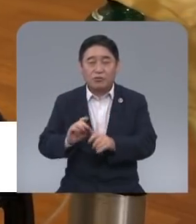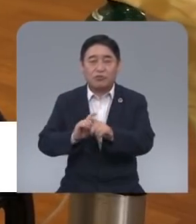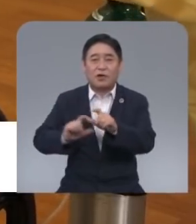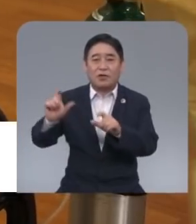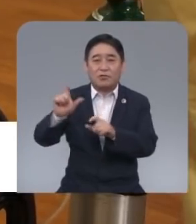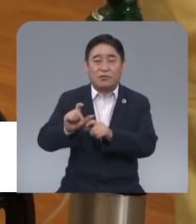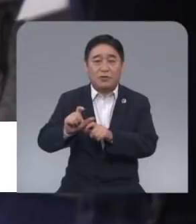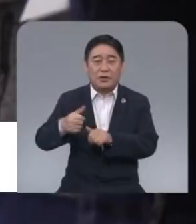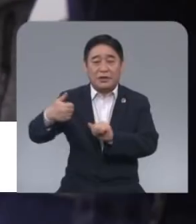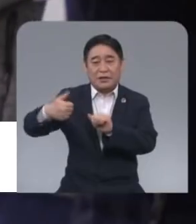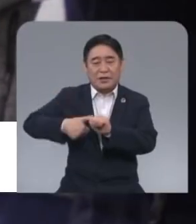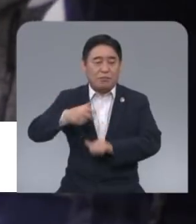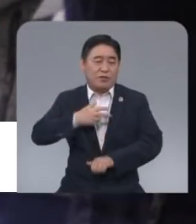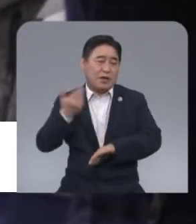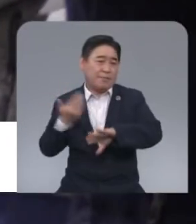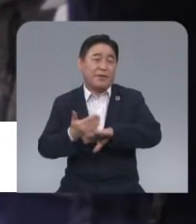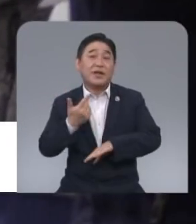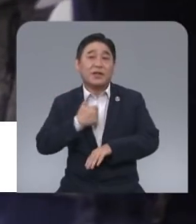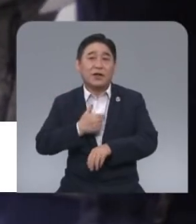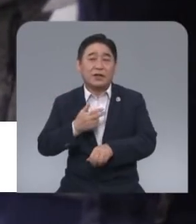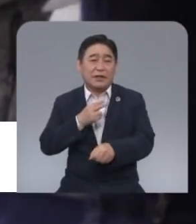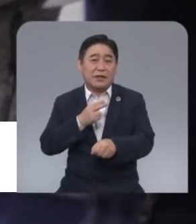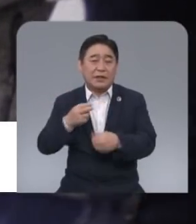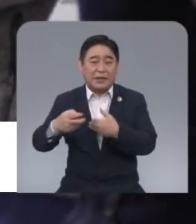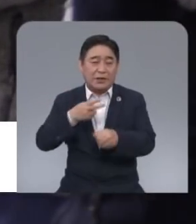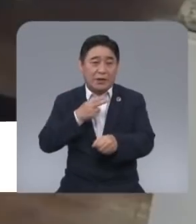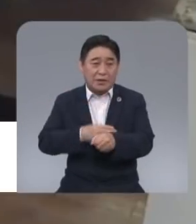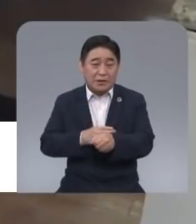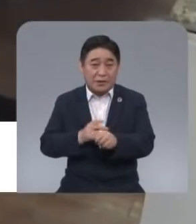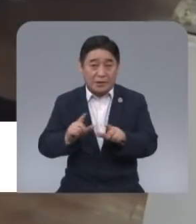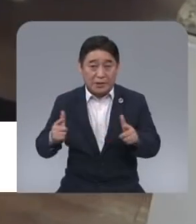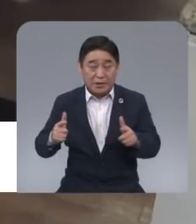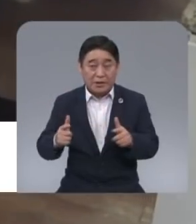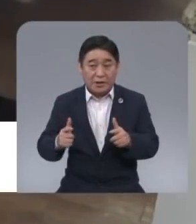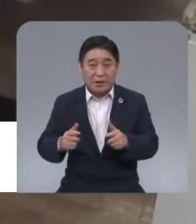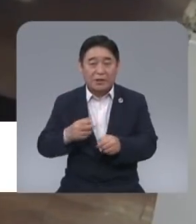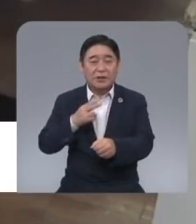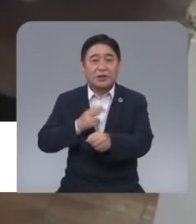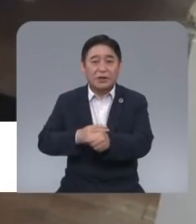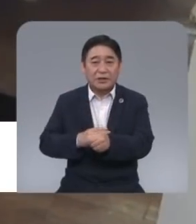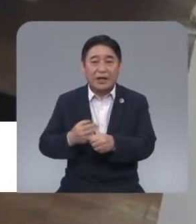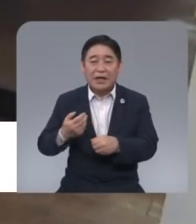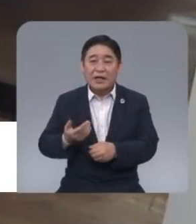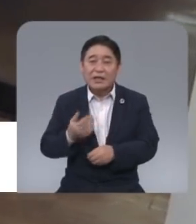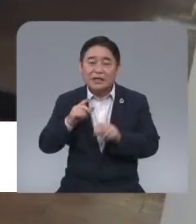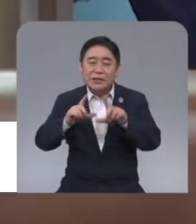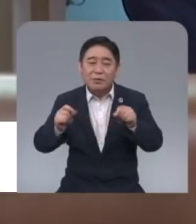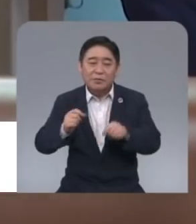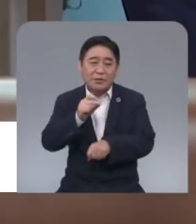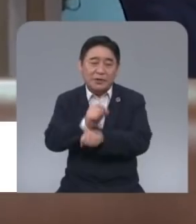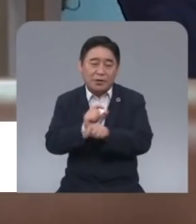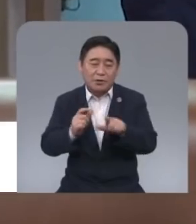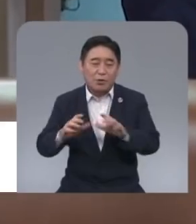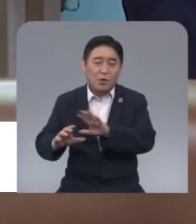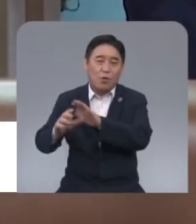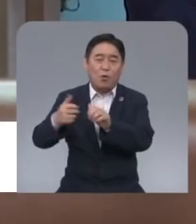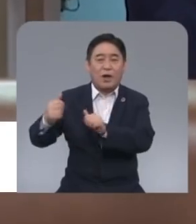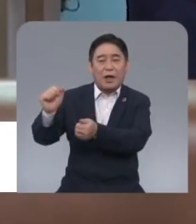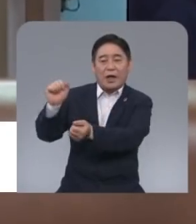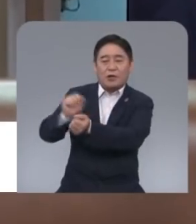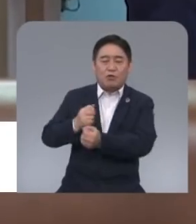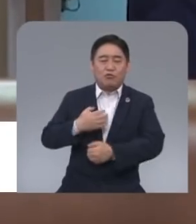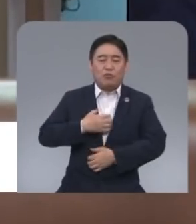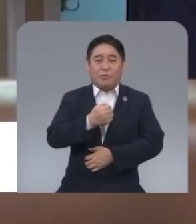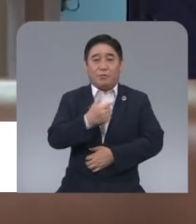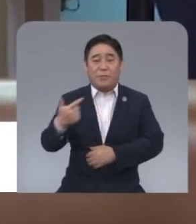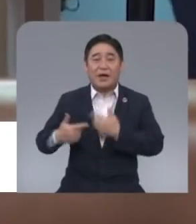여기에다 자문위가 최종 반대한 의료계 종사자, 교사, 식료품점 직원 등 코로나19에 노출될 위험이 높은